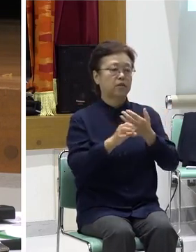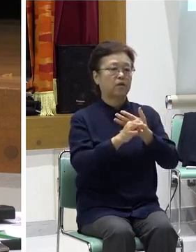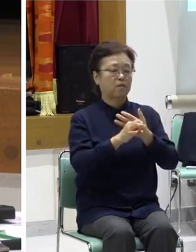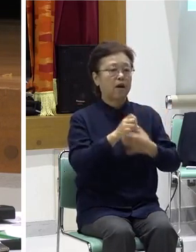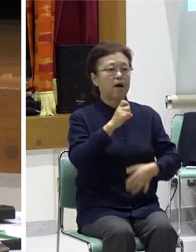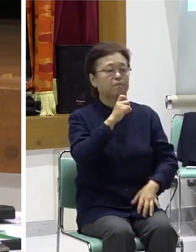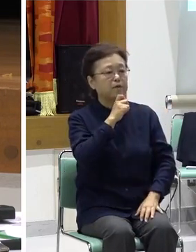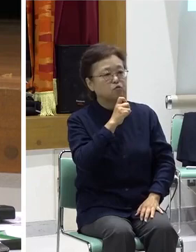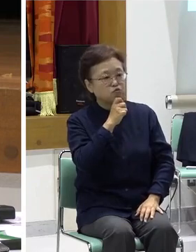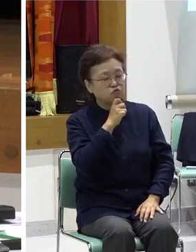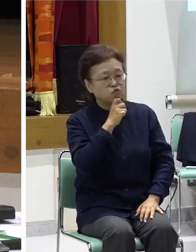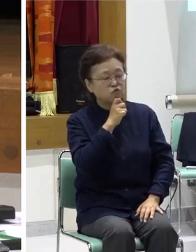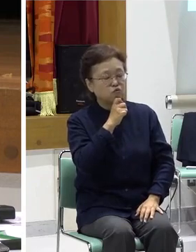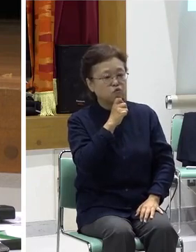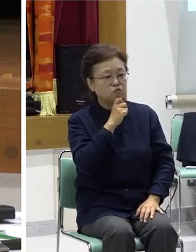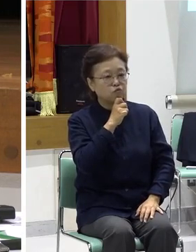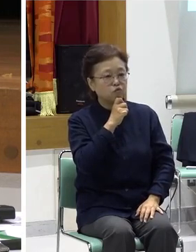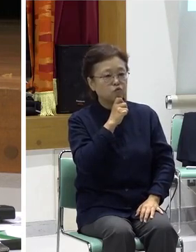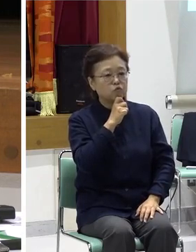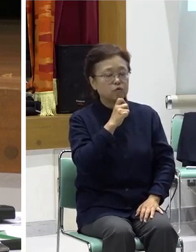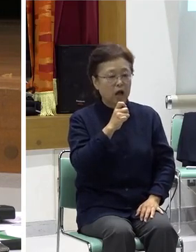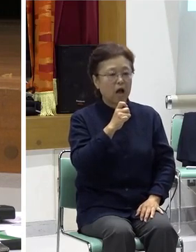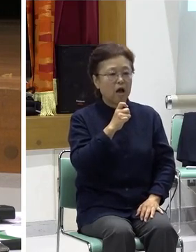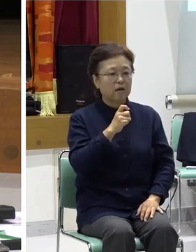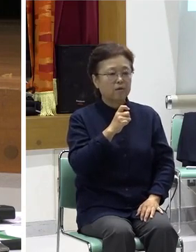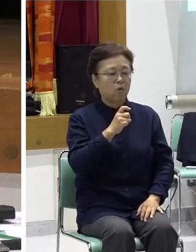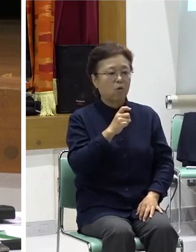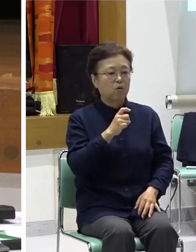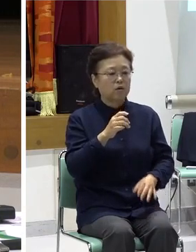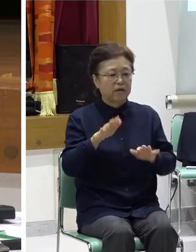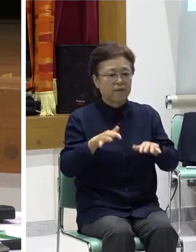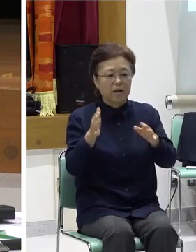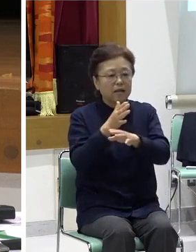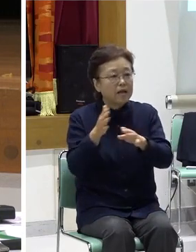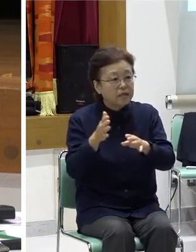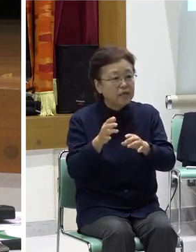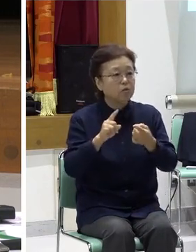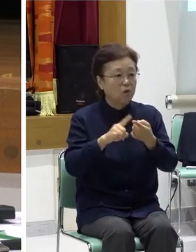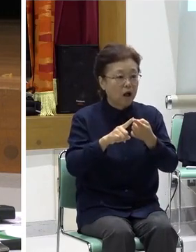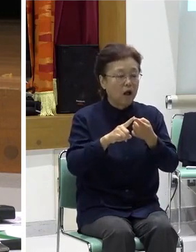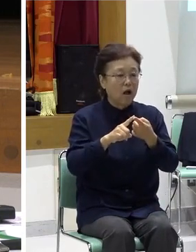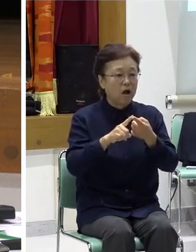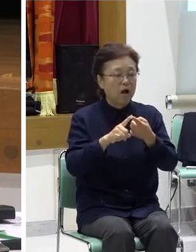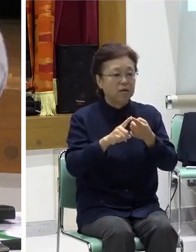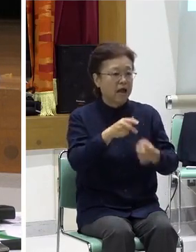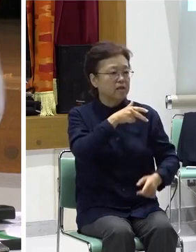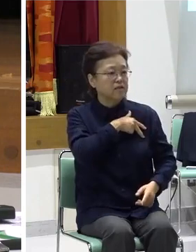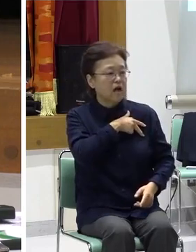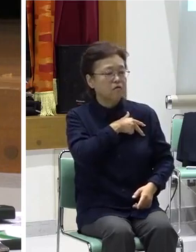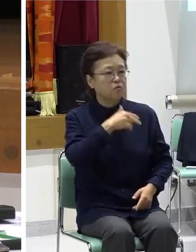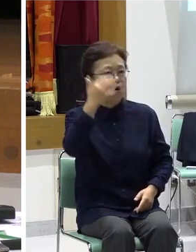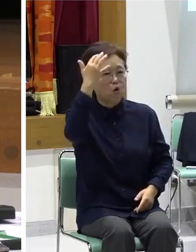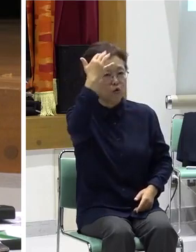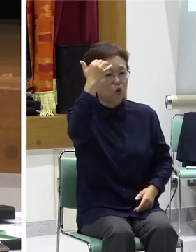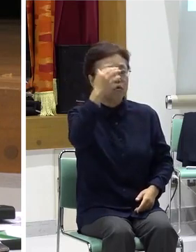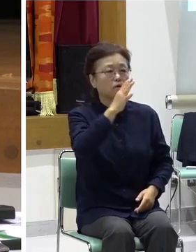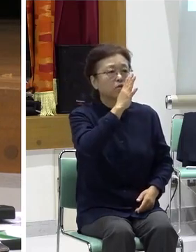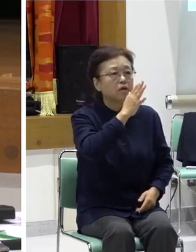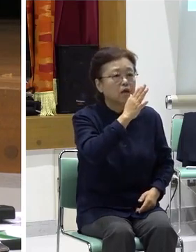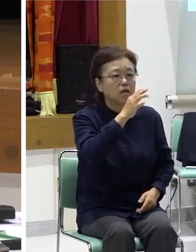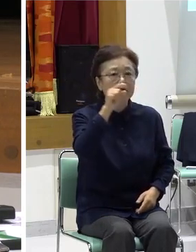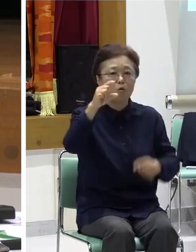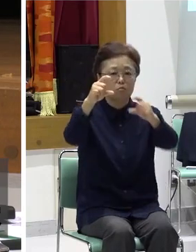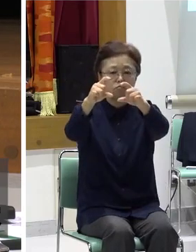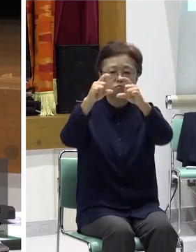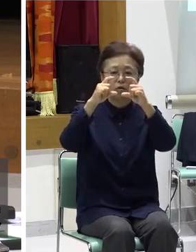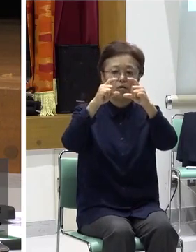か、何か、コーヒーのカスが溜まってて、ちょっと、スタッフの方を呼んでくださいとか、そんなも、文言が出てるっていう場合もあると思う